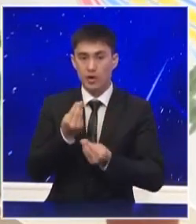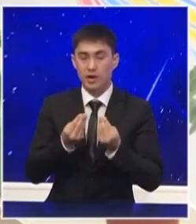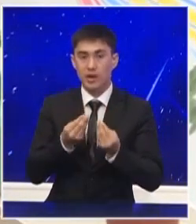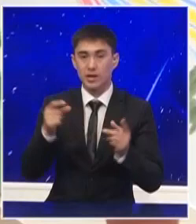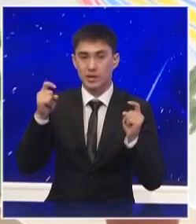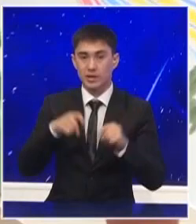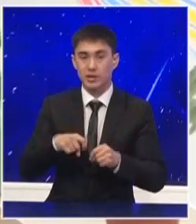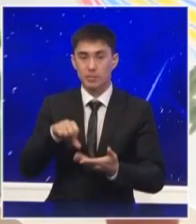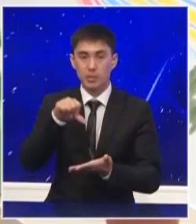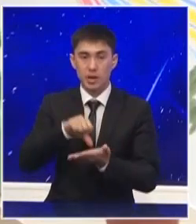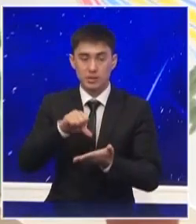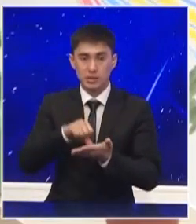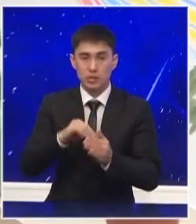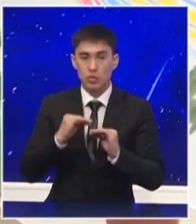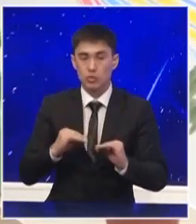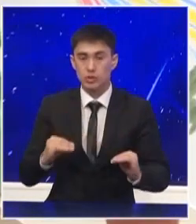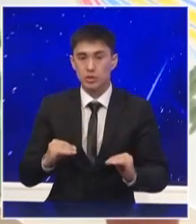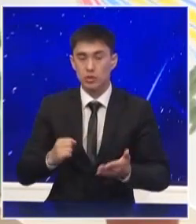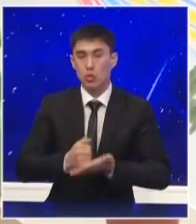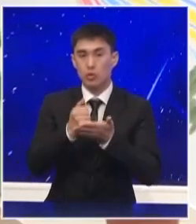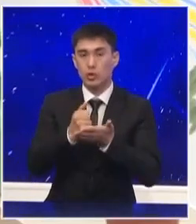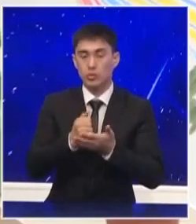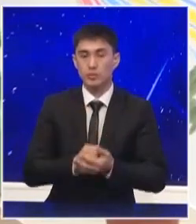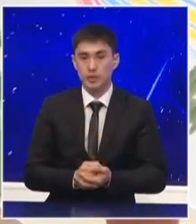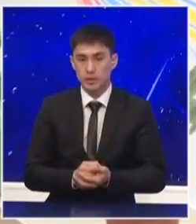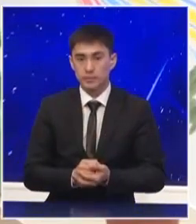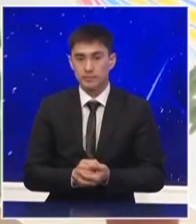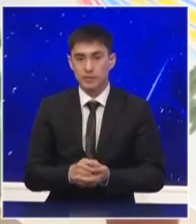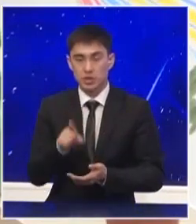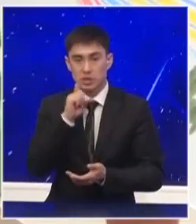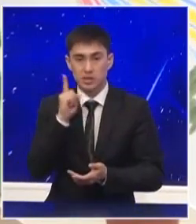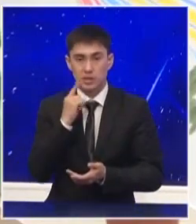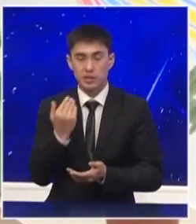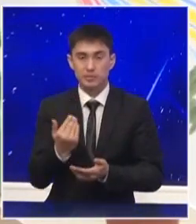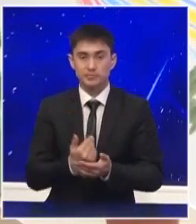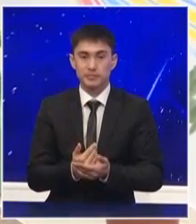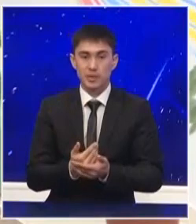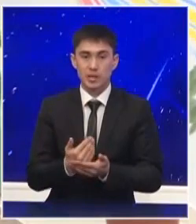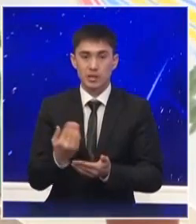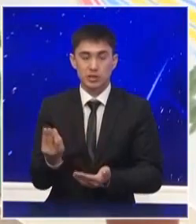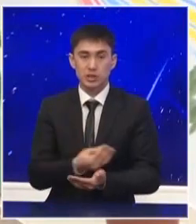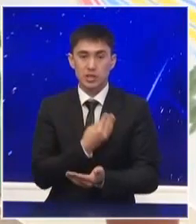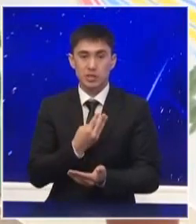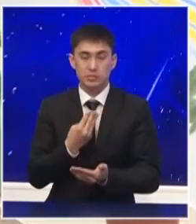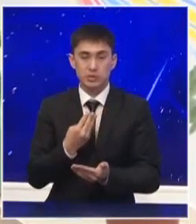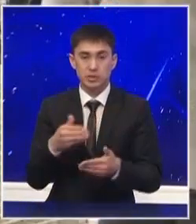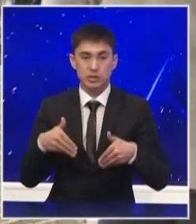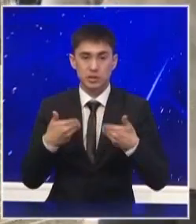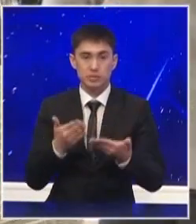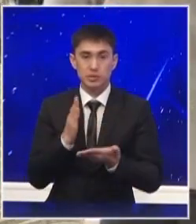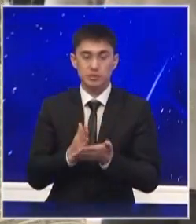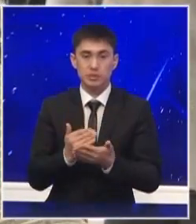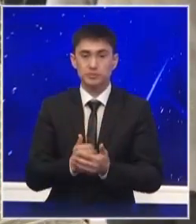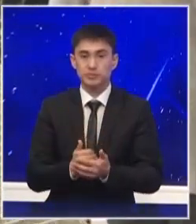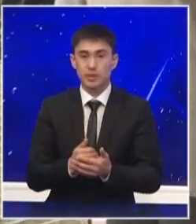келіп, былай айтқанда оқушыларды қолдау білдіріп, жастарға бір әлгі ниет тілегімізді білдіріп жатырмыз.